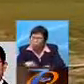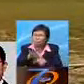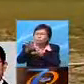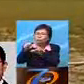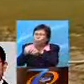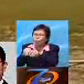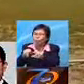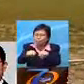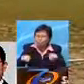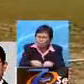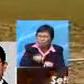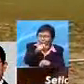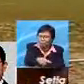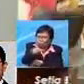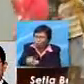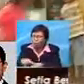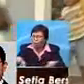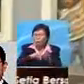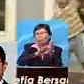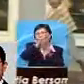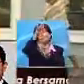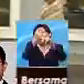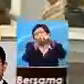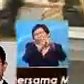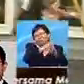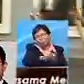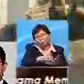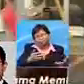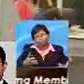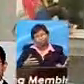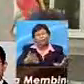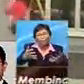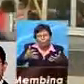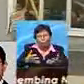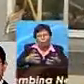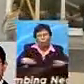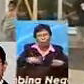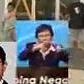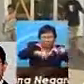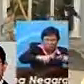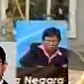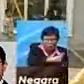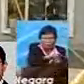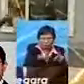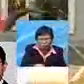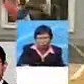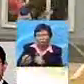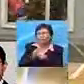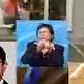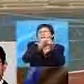terlibat di kawasan yang nak buat pembangunan tersebut. Itu nak kena dibuat kajian, nak dirancang lebih